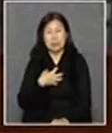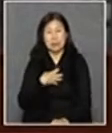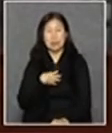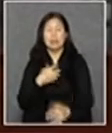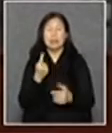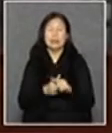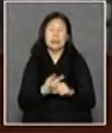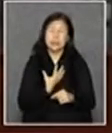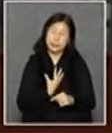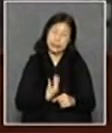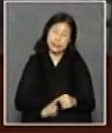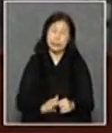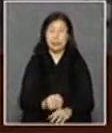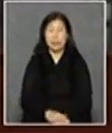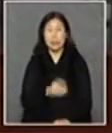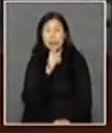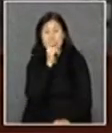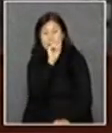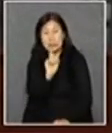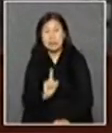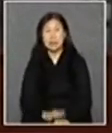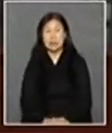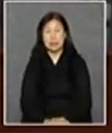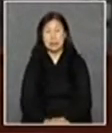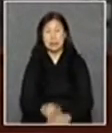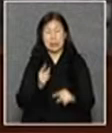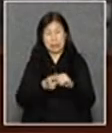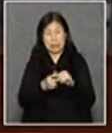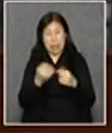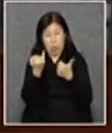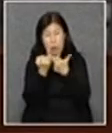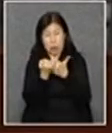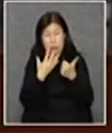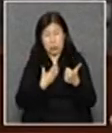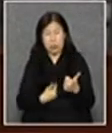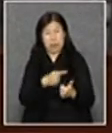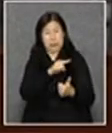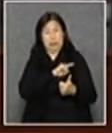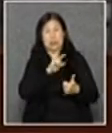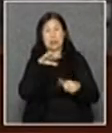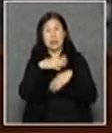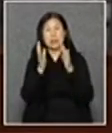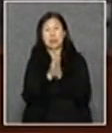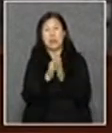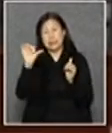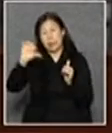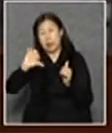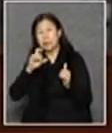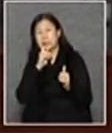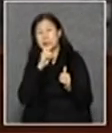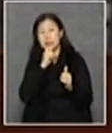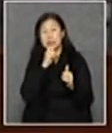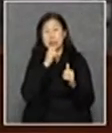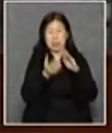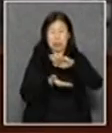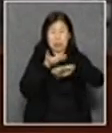餒的。反而很多時候怎樣呢？因為這種氣餒的話，做到他自己的錯位更大，反而培育他